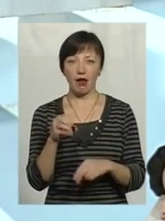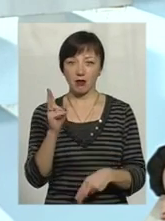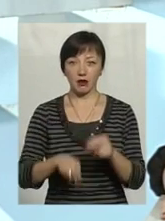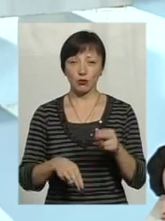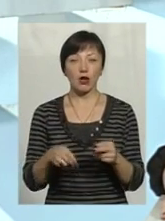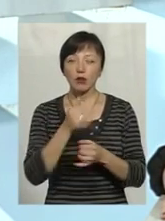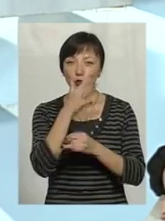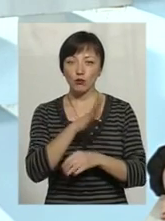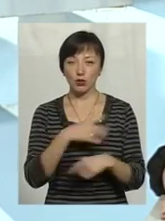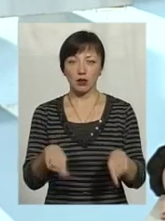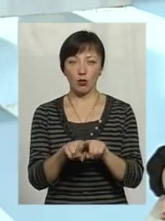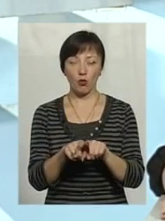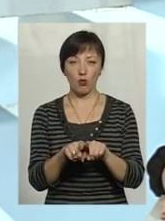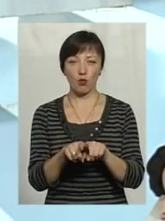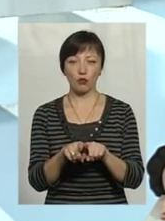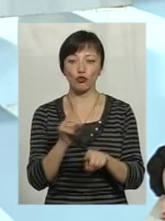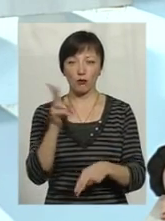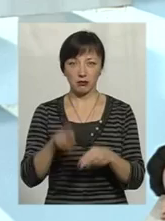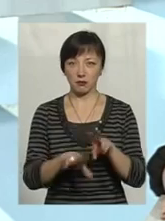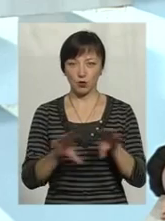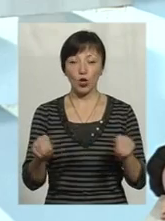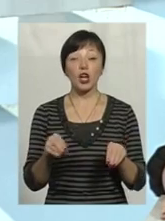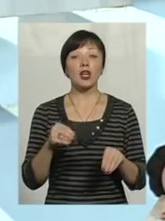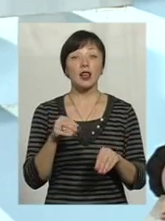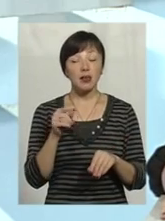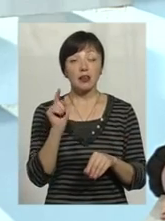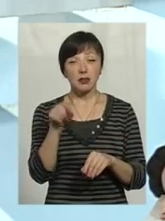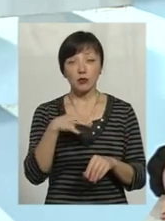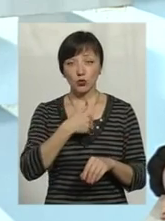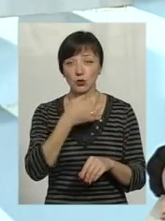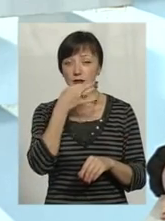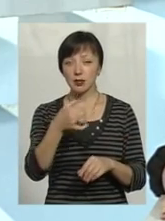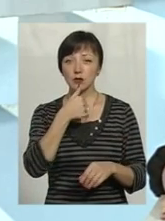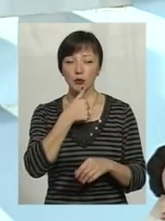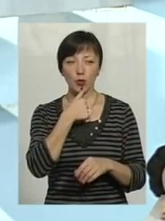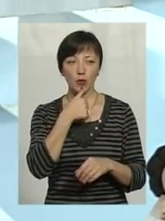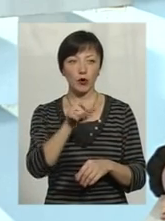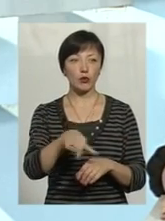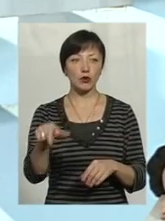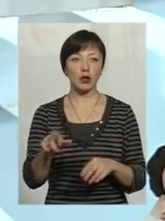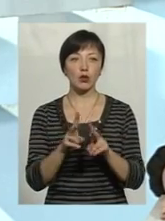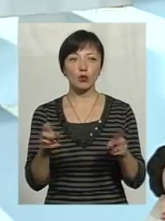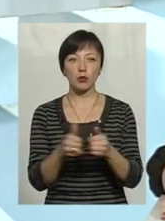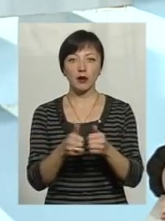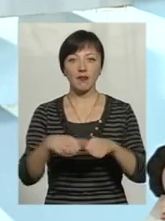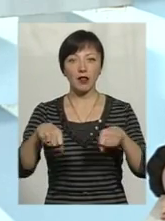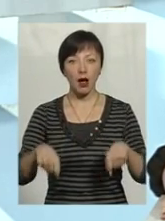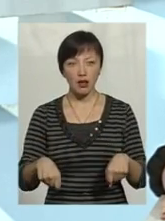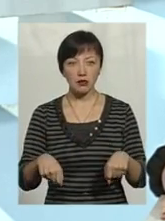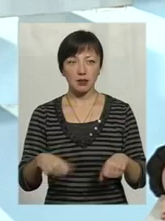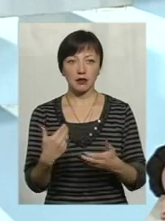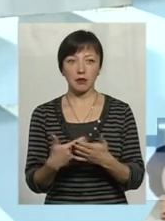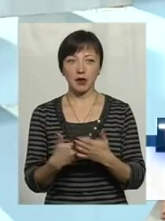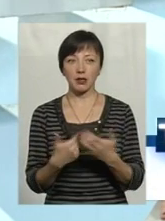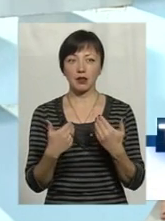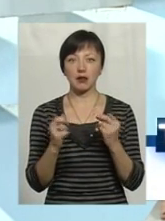може такого бути. І саме, до речі, хочу сказати, що саме через такі спроби людей, хто при владі, ну,